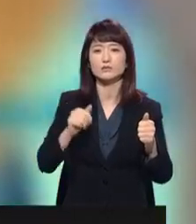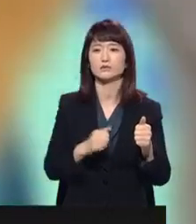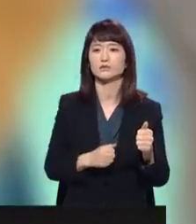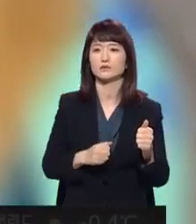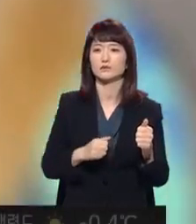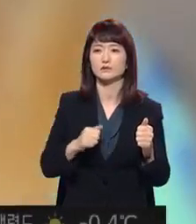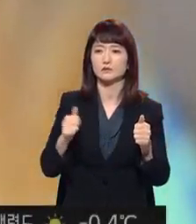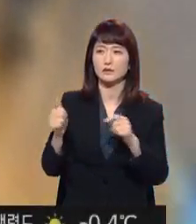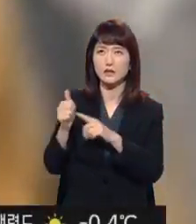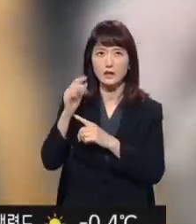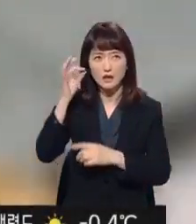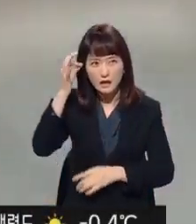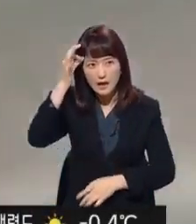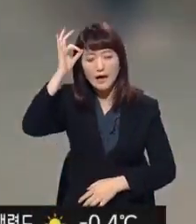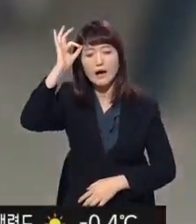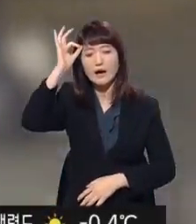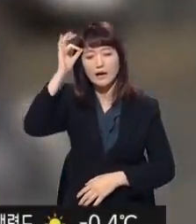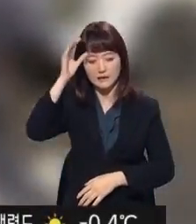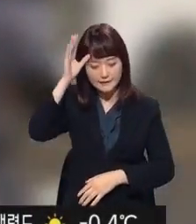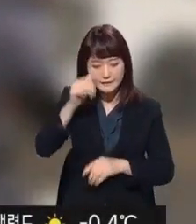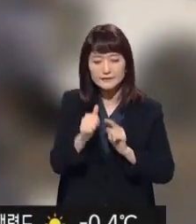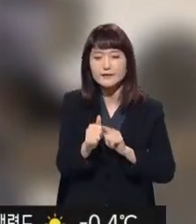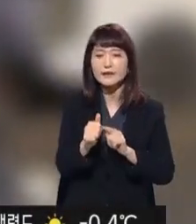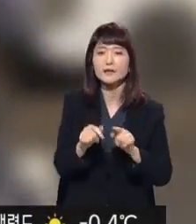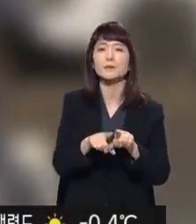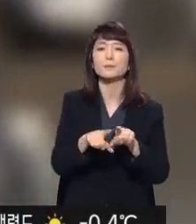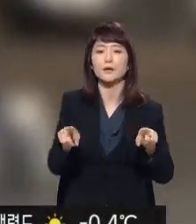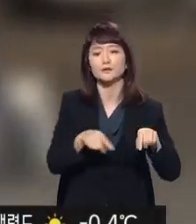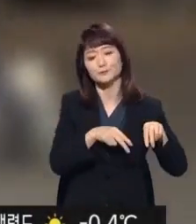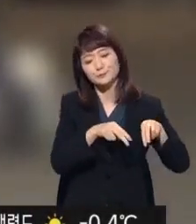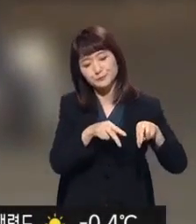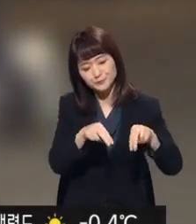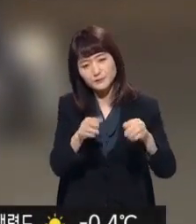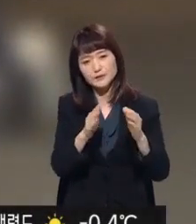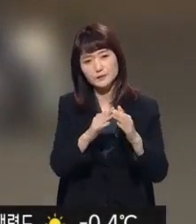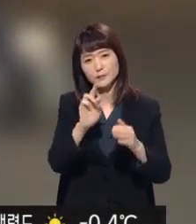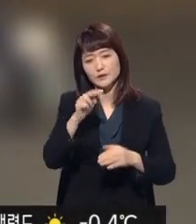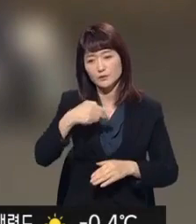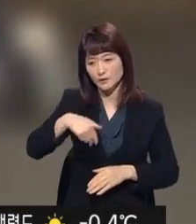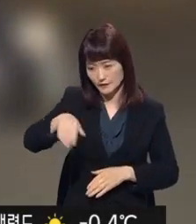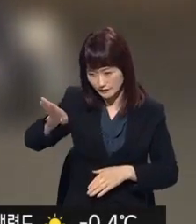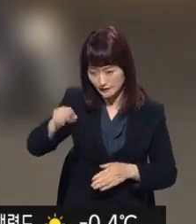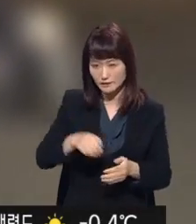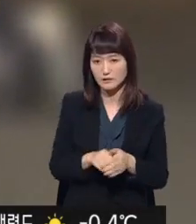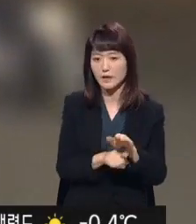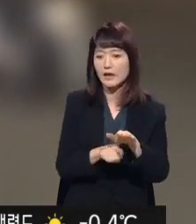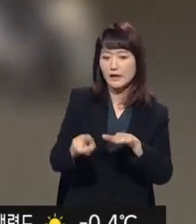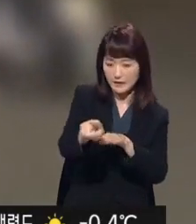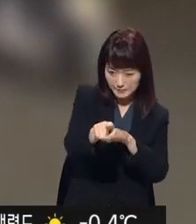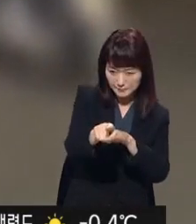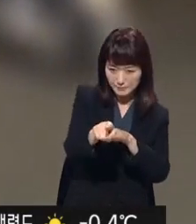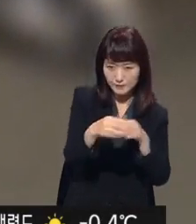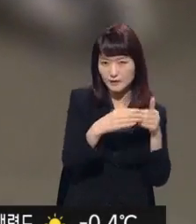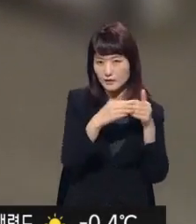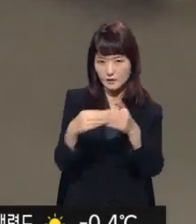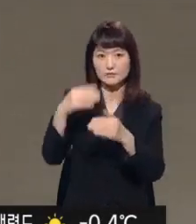친구는 문득 취한 친구의 반려견이 평소 산책 후에 집에 가자고 하면 앞장서서 집으로 가던 것이 기억이